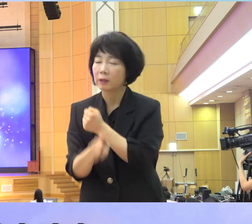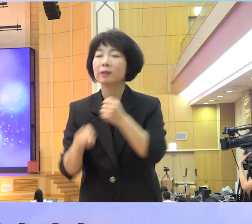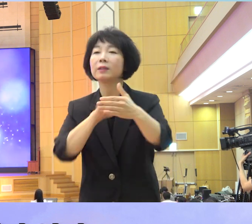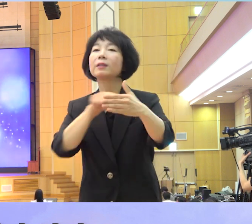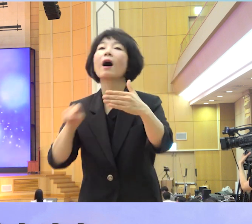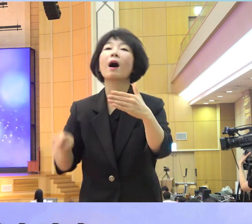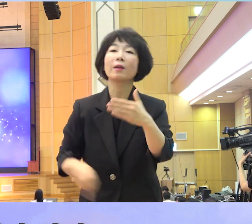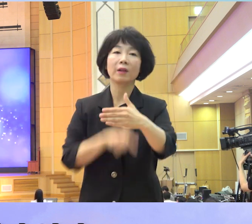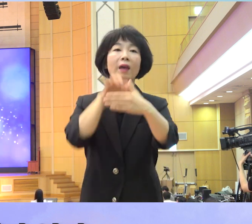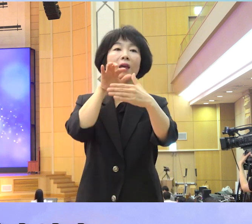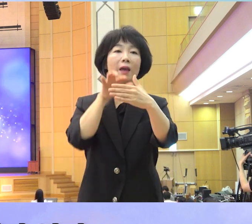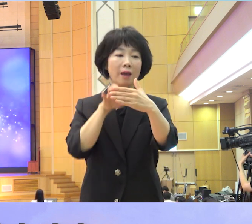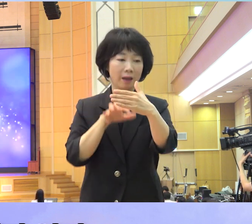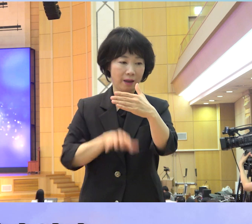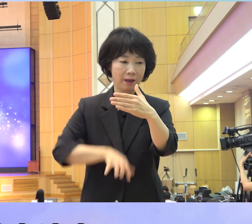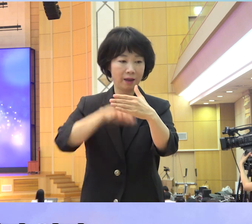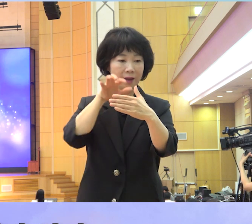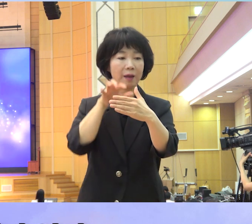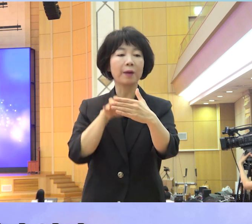주 뜻